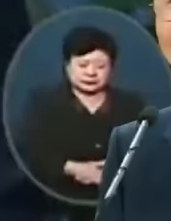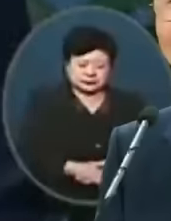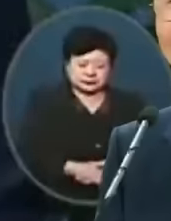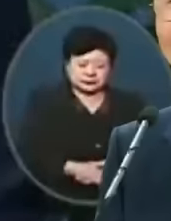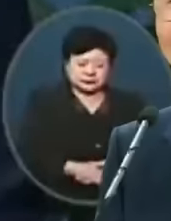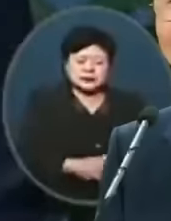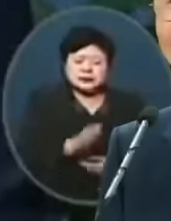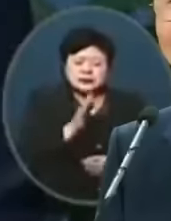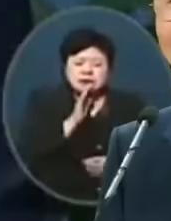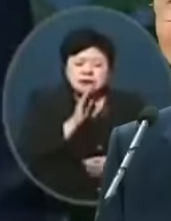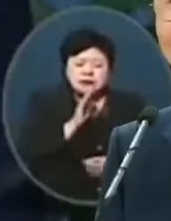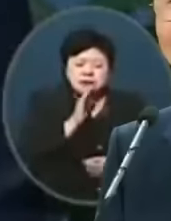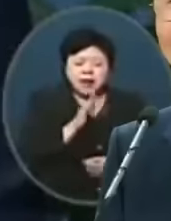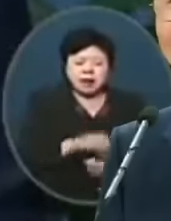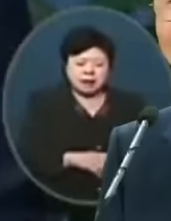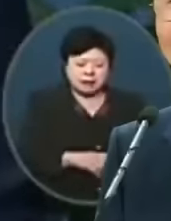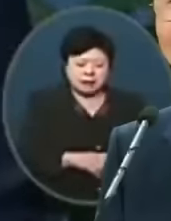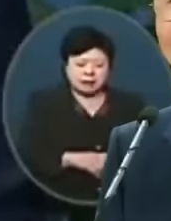정말로